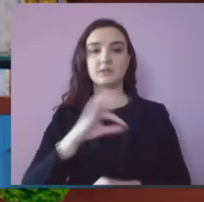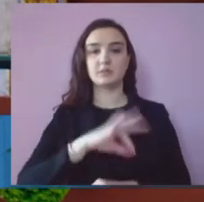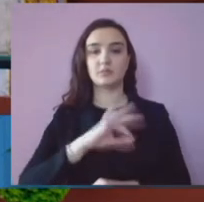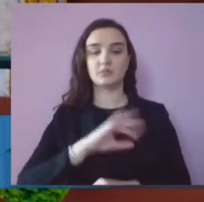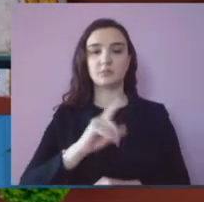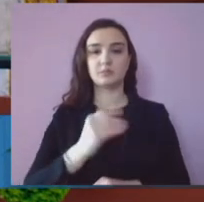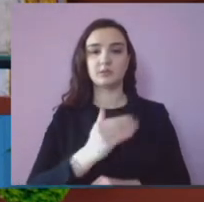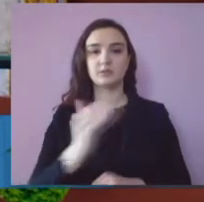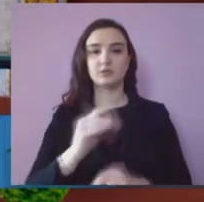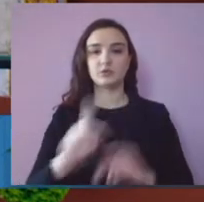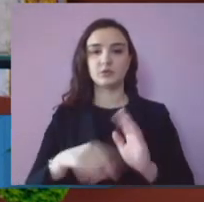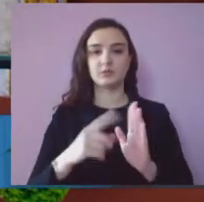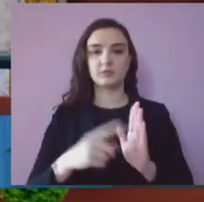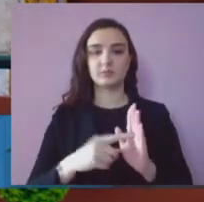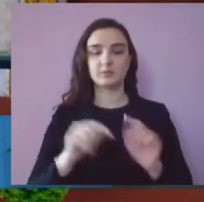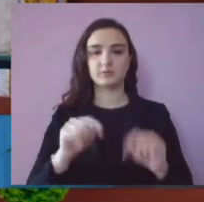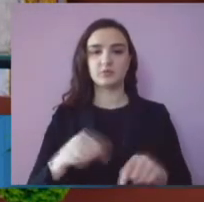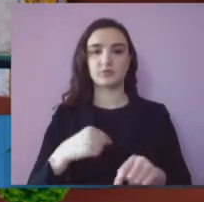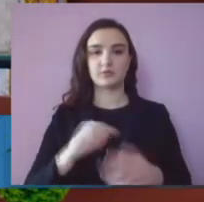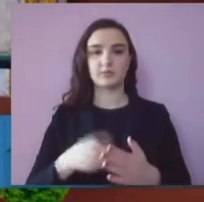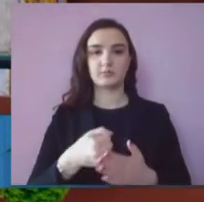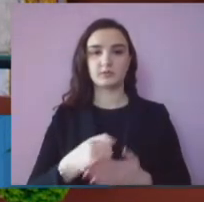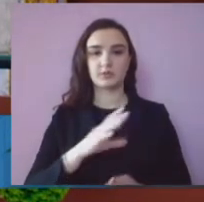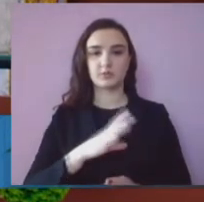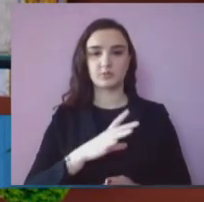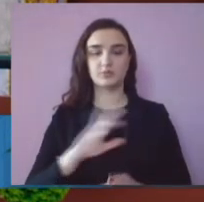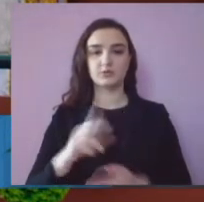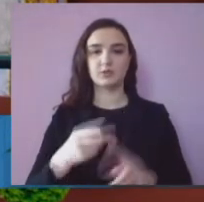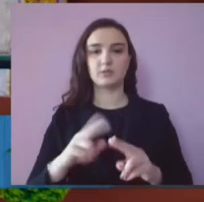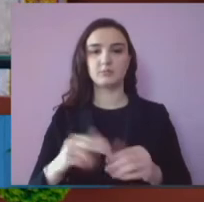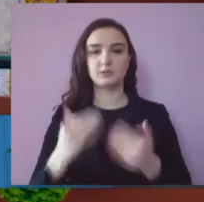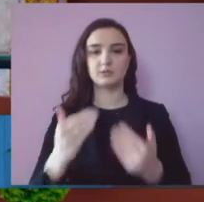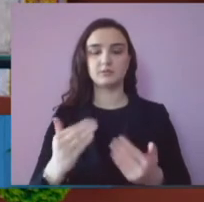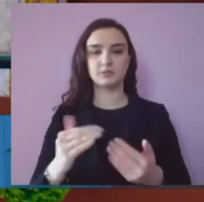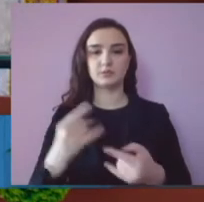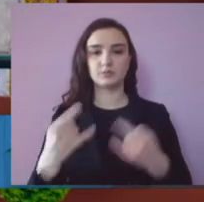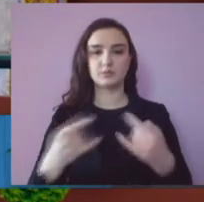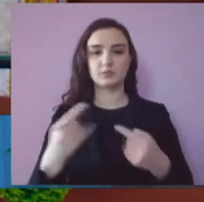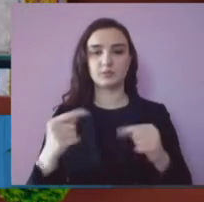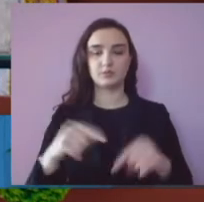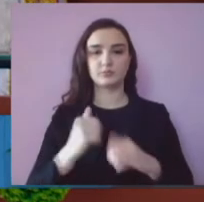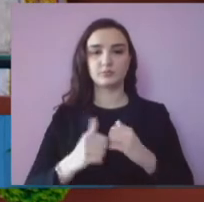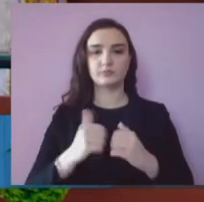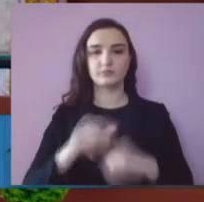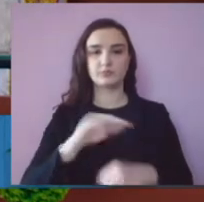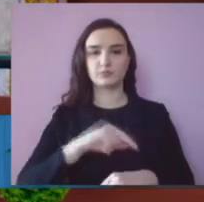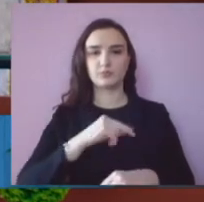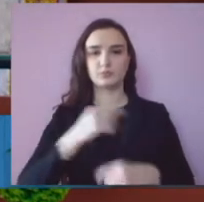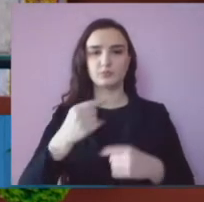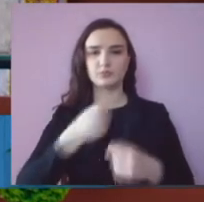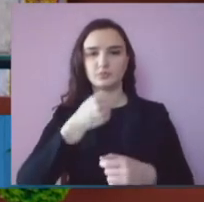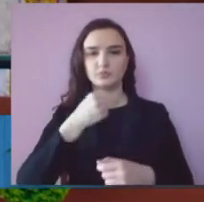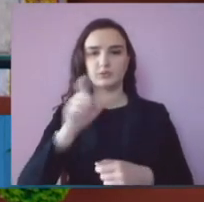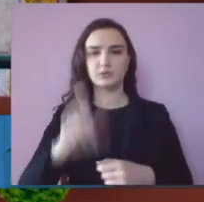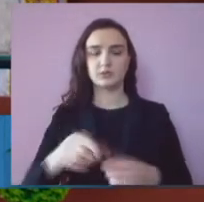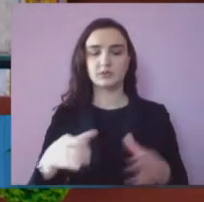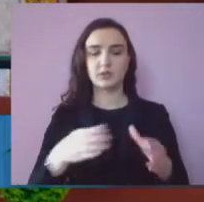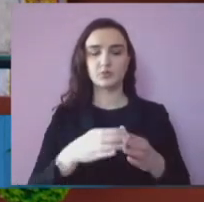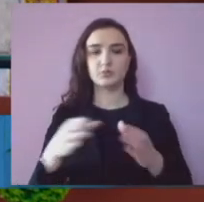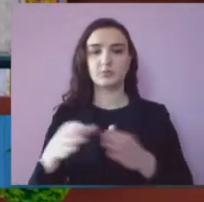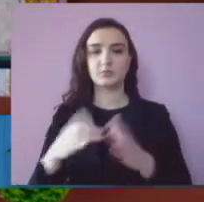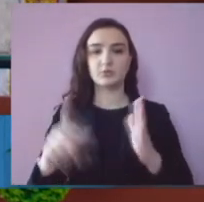კითხვები მოვიდეს ჩვენამდე. Და ამისათვის სტუდიაში მუდმივად მუშაობს ჟურნალისტი, რომელიც აჯგუფებს ამ თქვენს კითხვებს